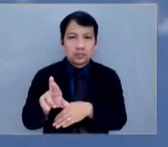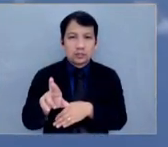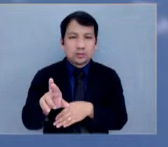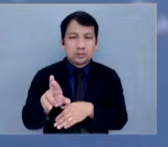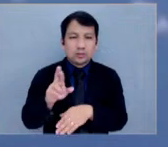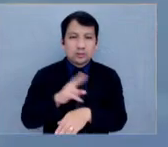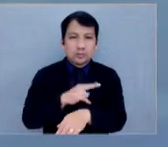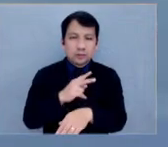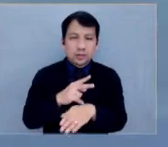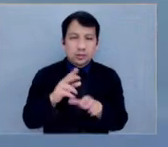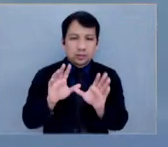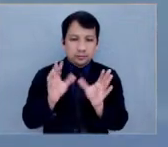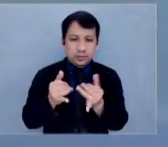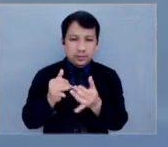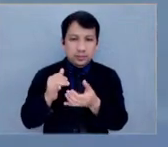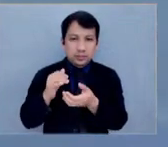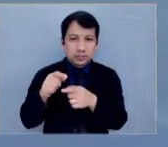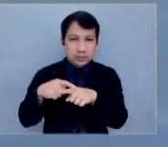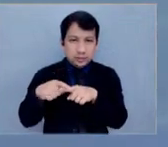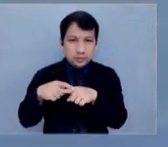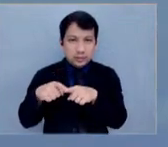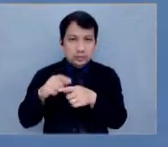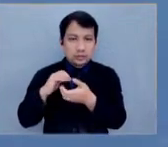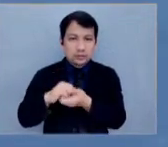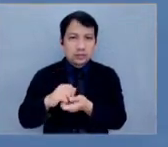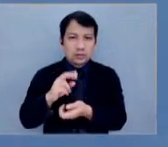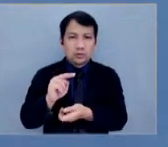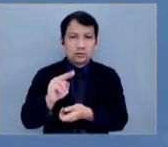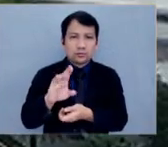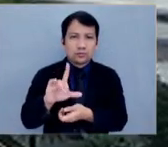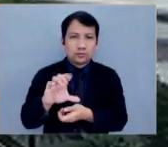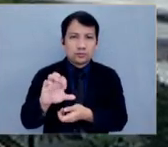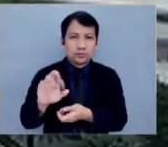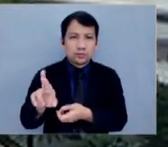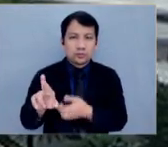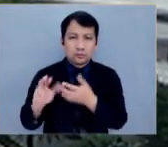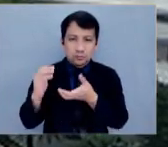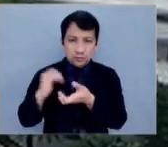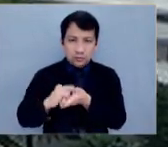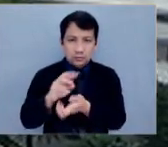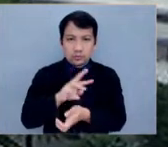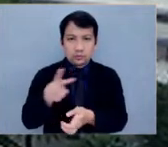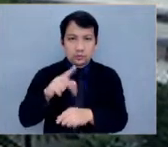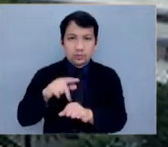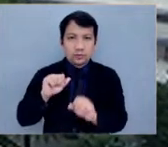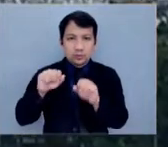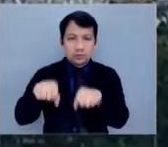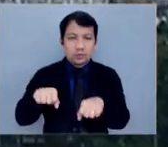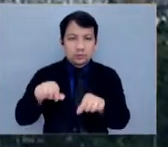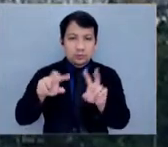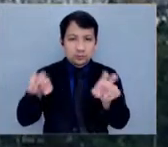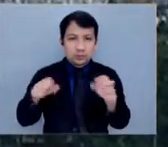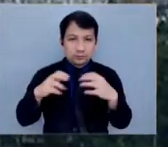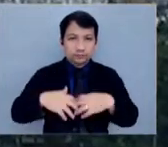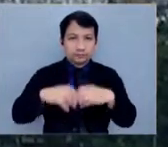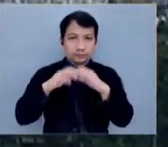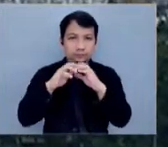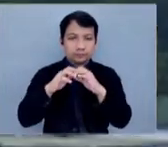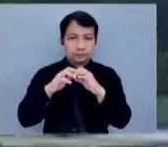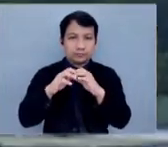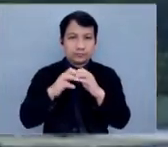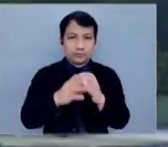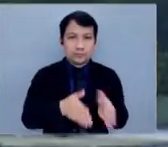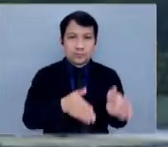Naghahanap din ang partner ng Pilipinas para sa exploration sa West Philippine Sea, gayon din sa larangan ng infrastruktura,